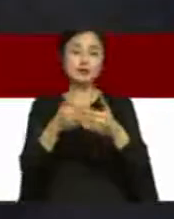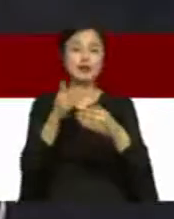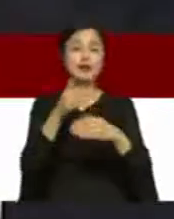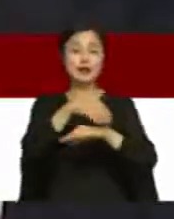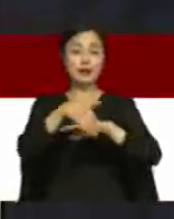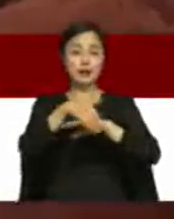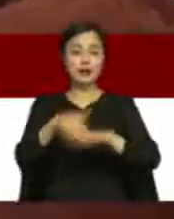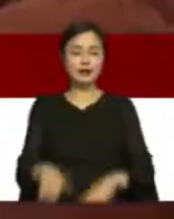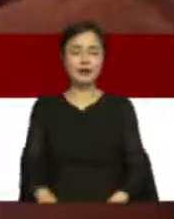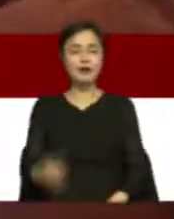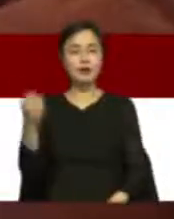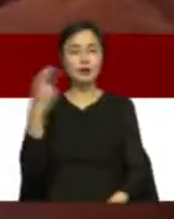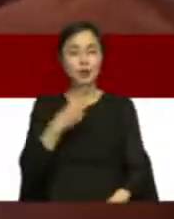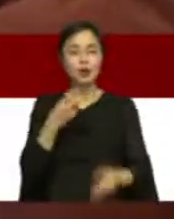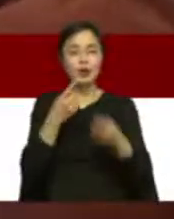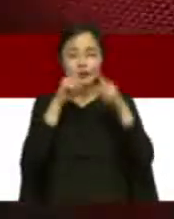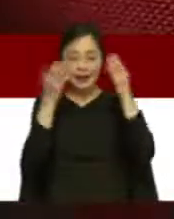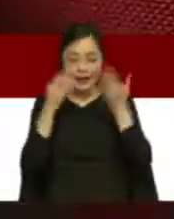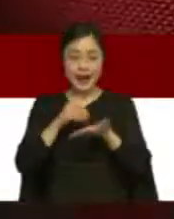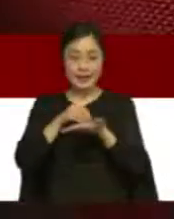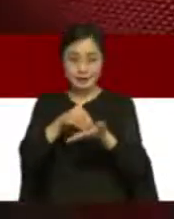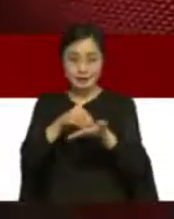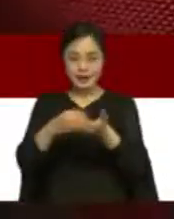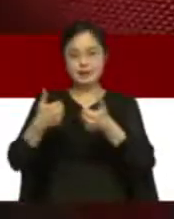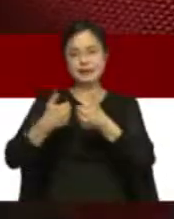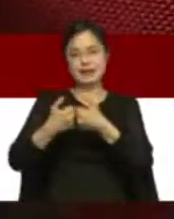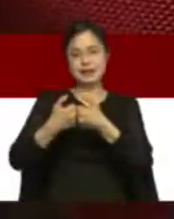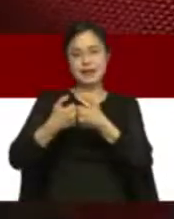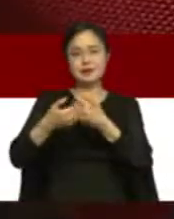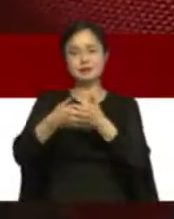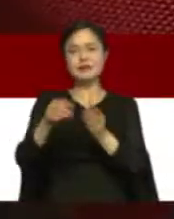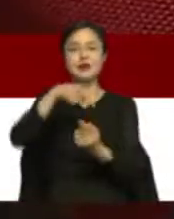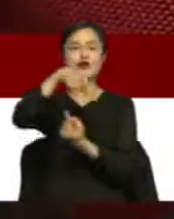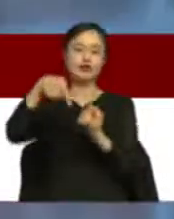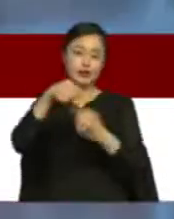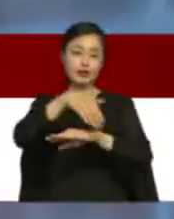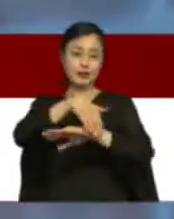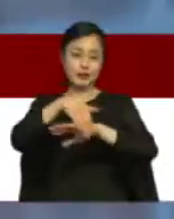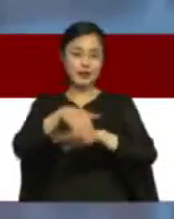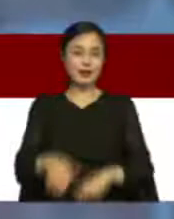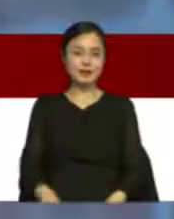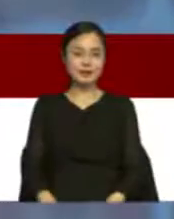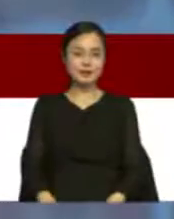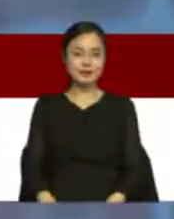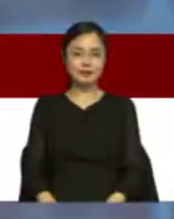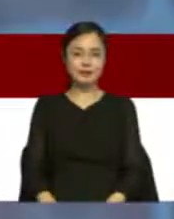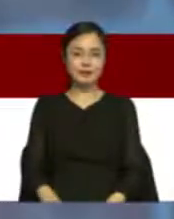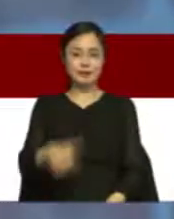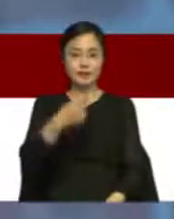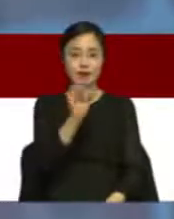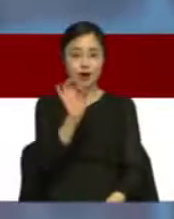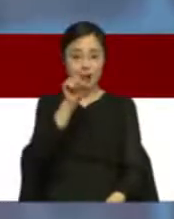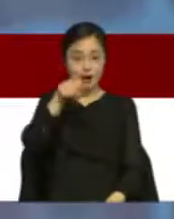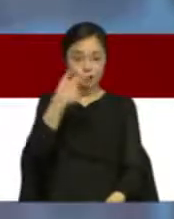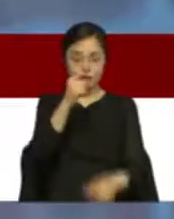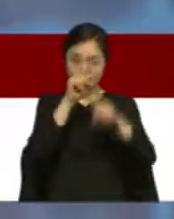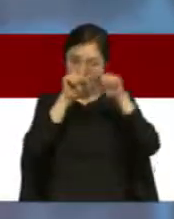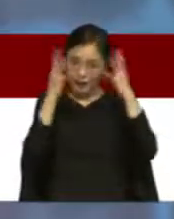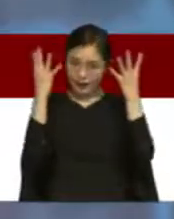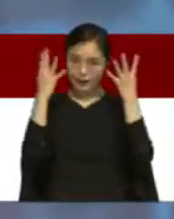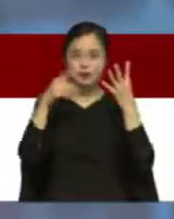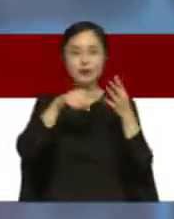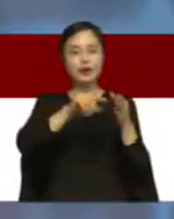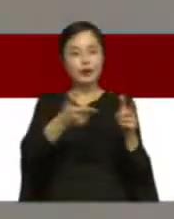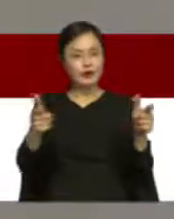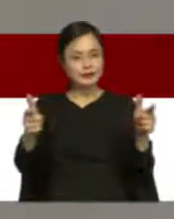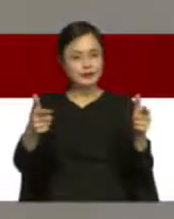운영합니다. 광운대와 숭실대, 한양대의 상담센터가 설치되며 현지 고등학교 교사가 수험생